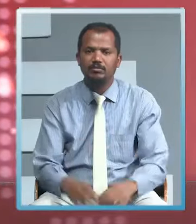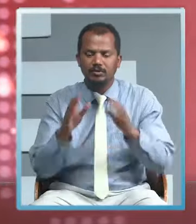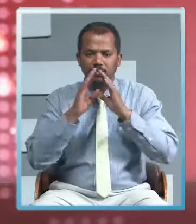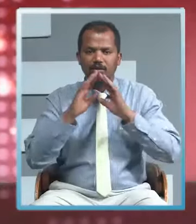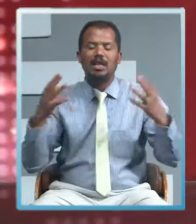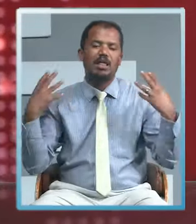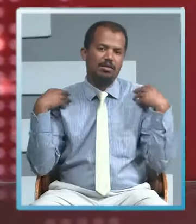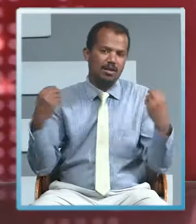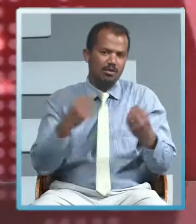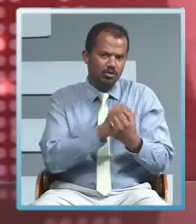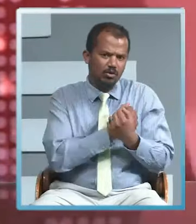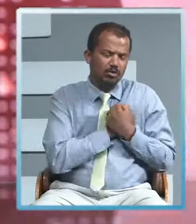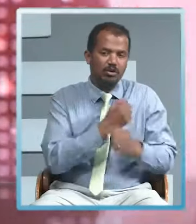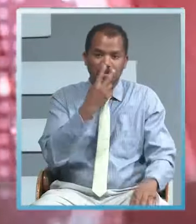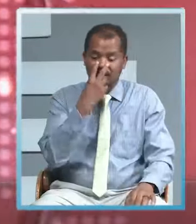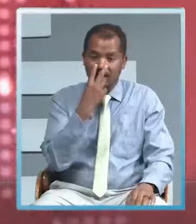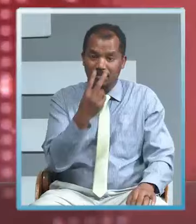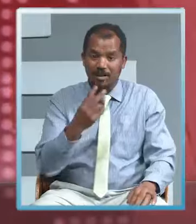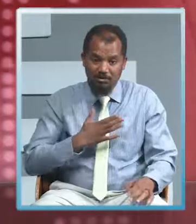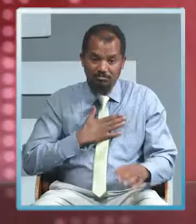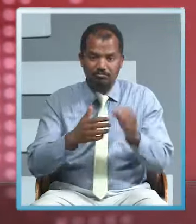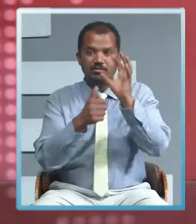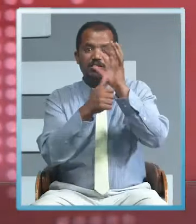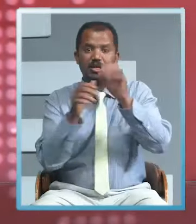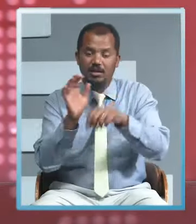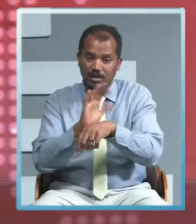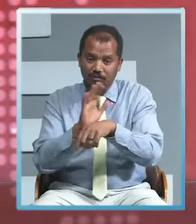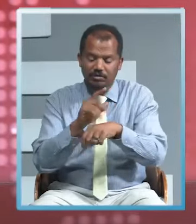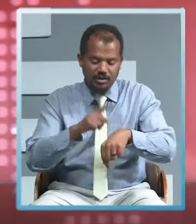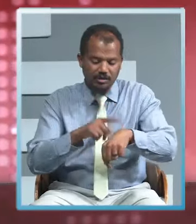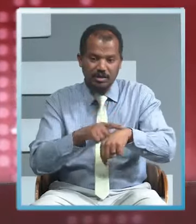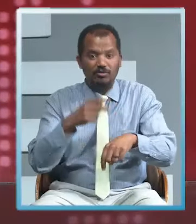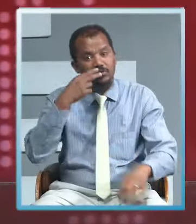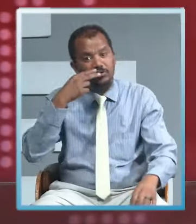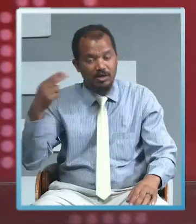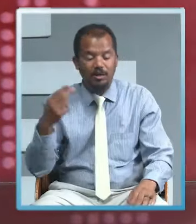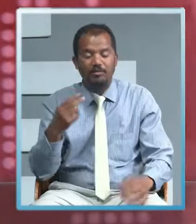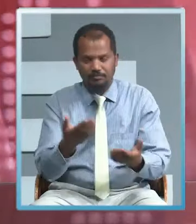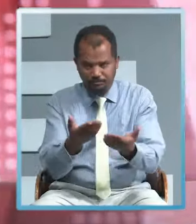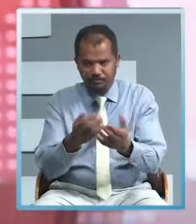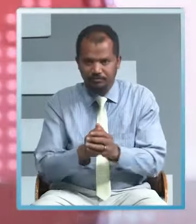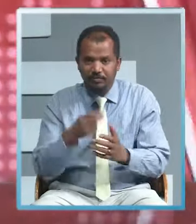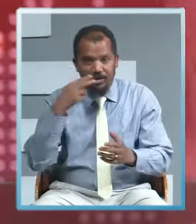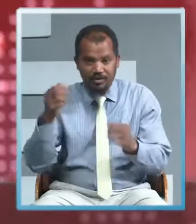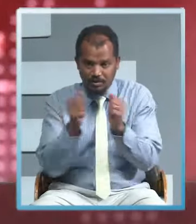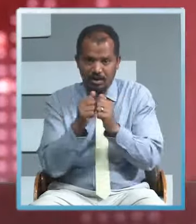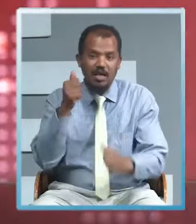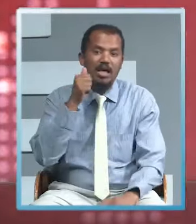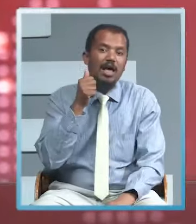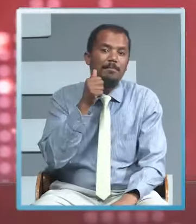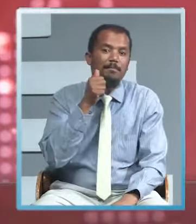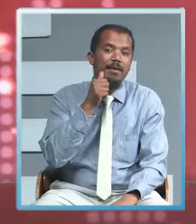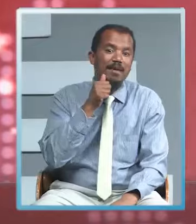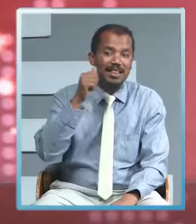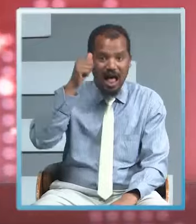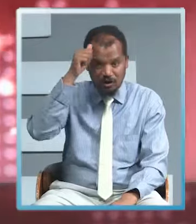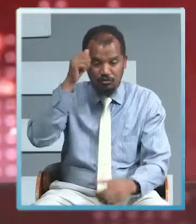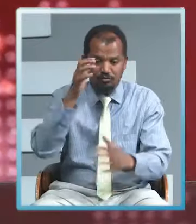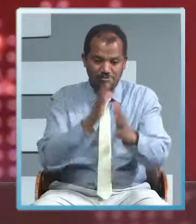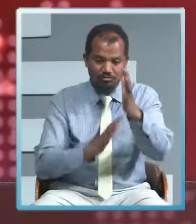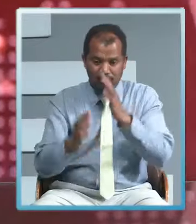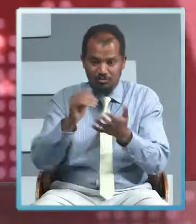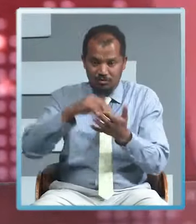سلام دينا ستلن هي توددارشو تملكاتشو تشن كإيسا تيليفجن هي ساعتون زينا انهو كزينا وغار اما بيت أكليلو بملكت